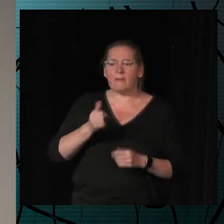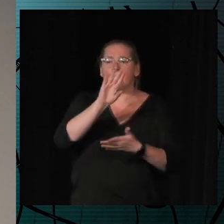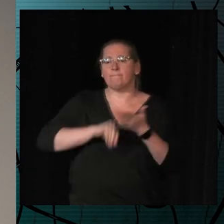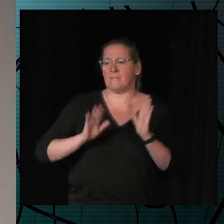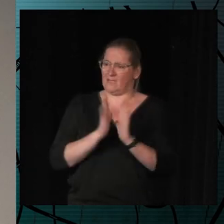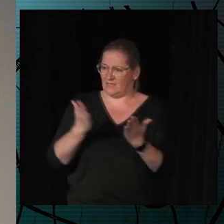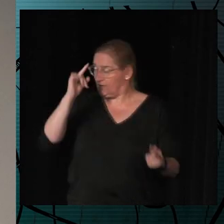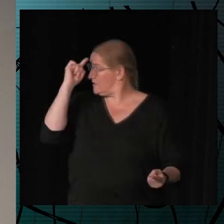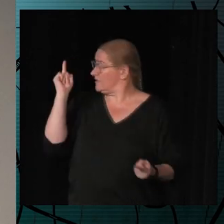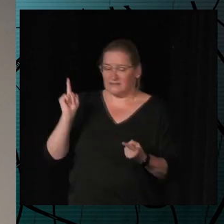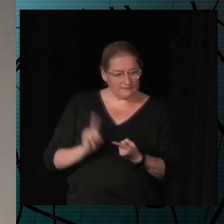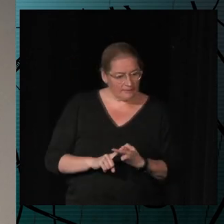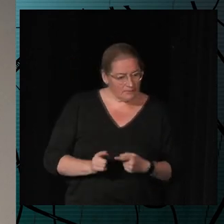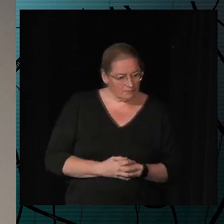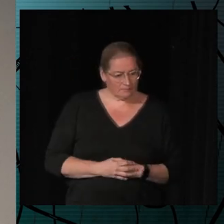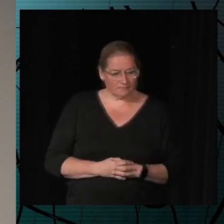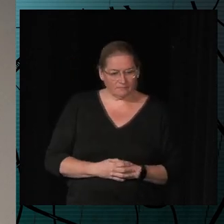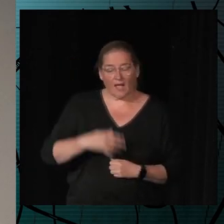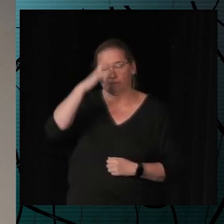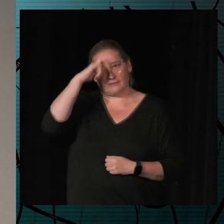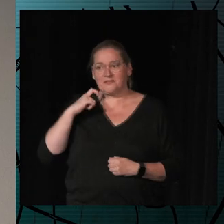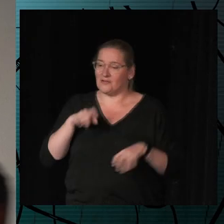sur Resident Evil P